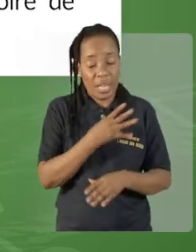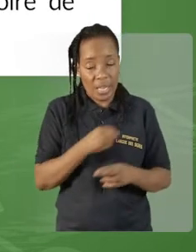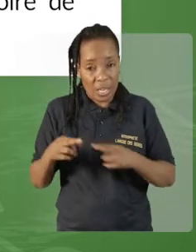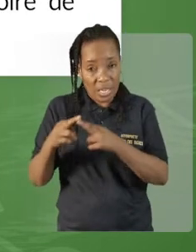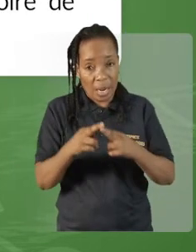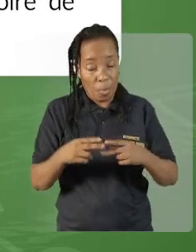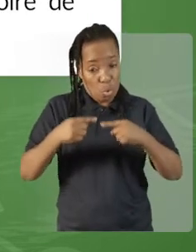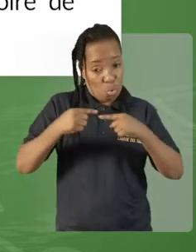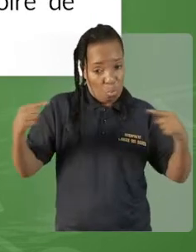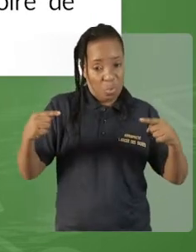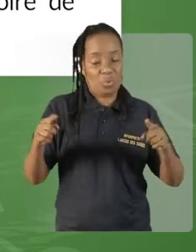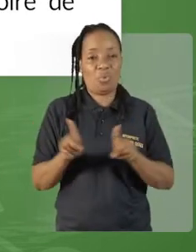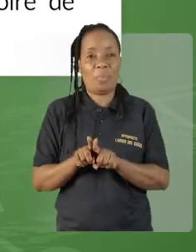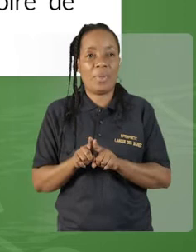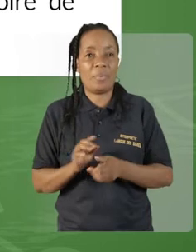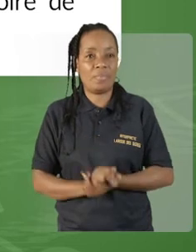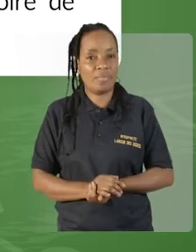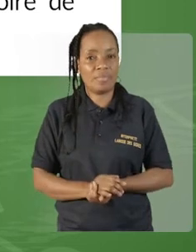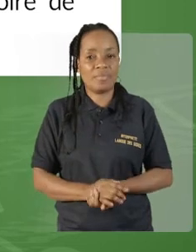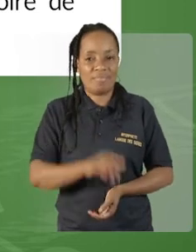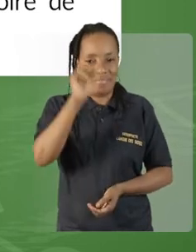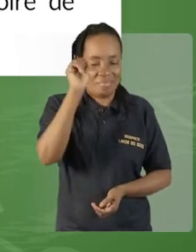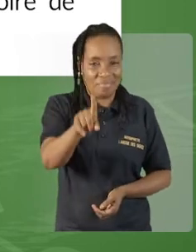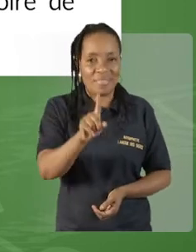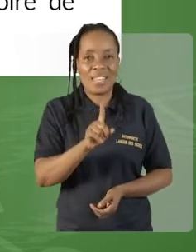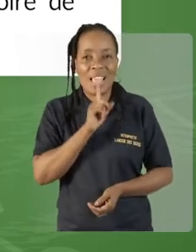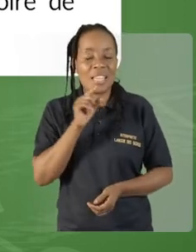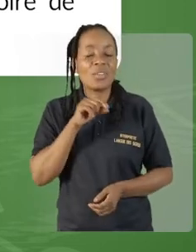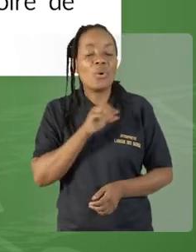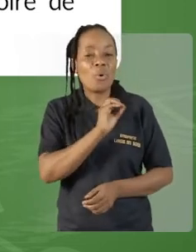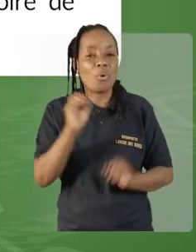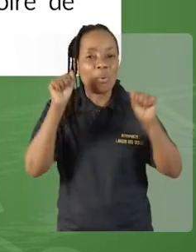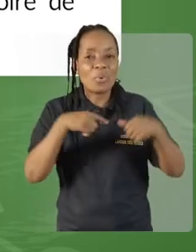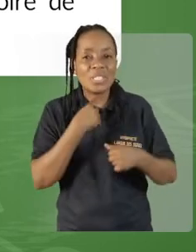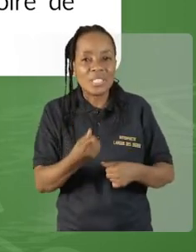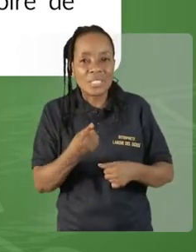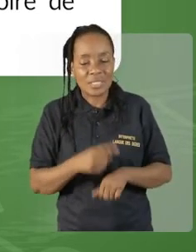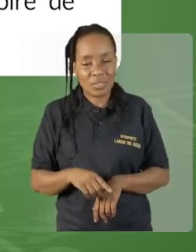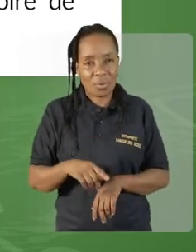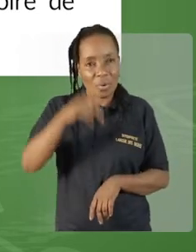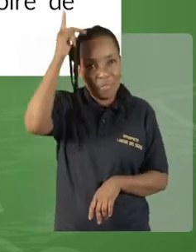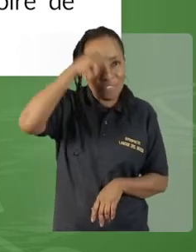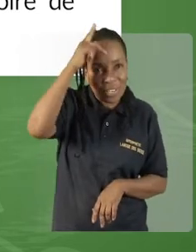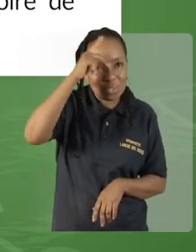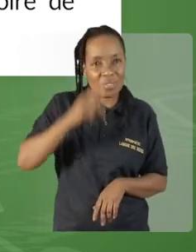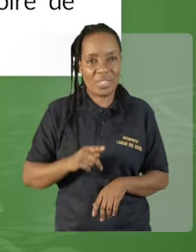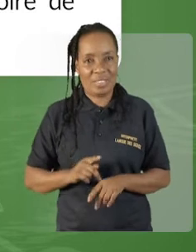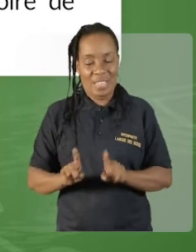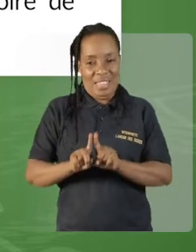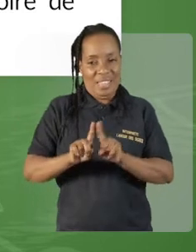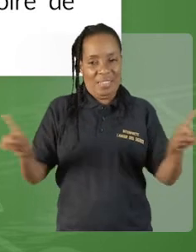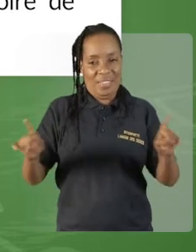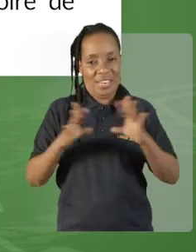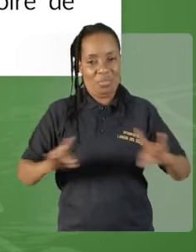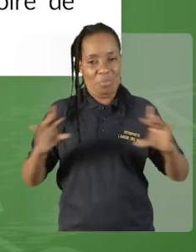Dès lors, sommes-nous en mesure de dire de l'activité philosophique qu'elle se détourne systématiquement